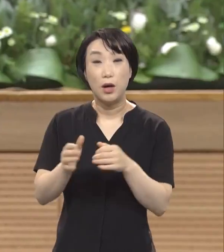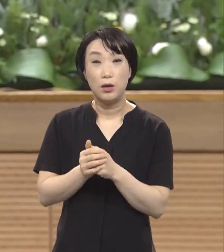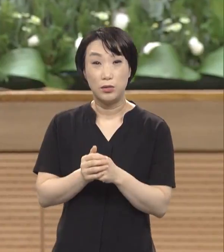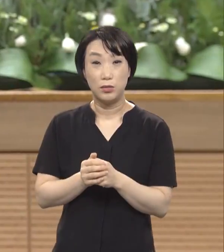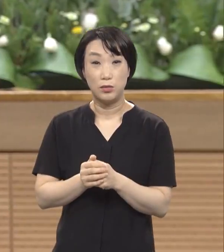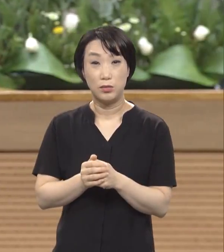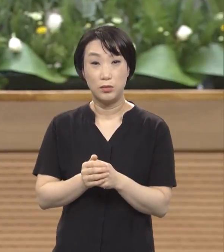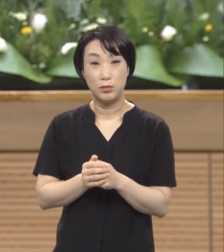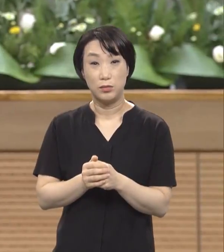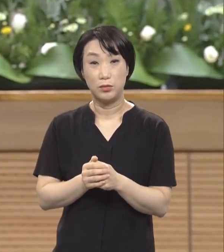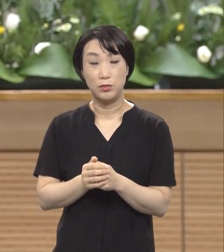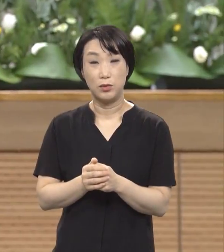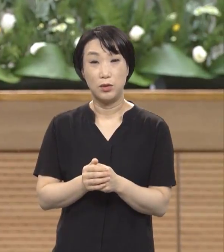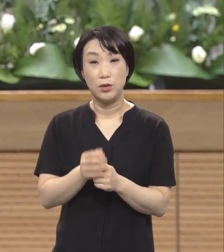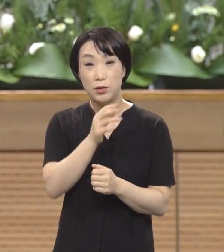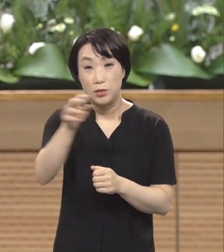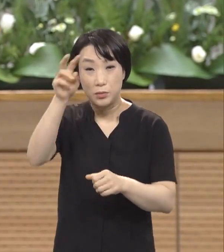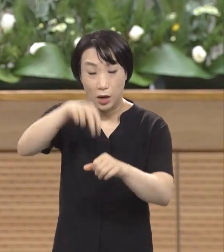잔인하게